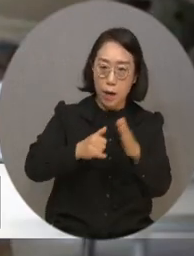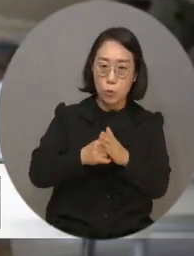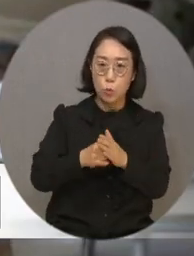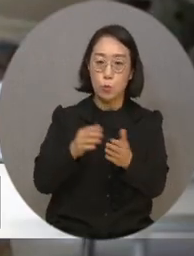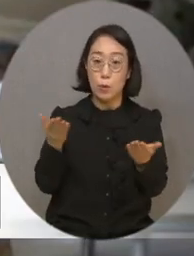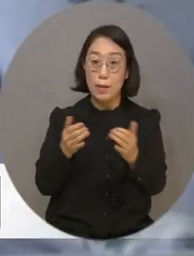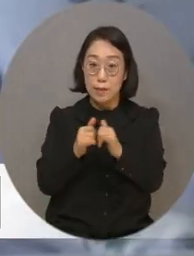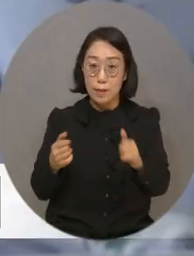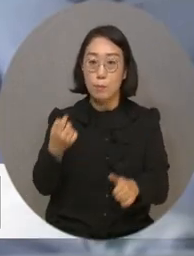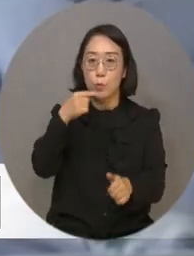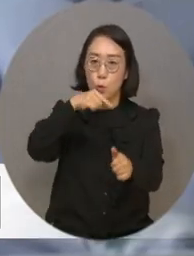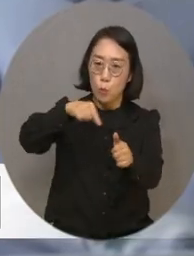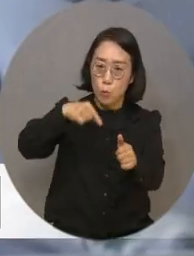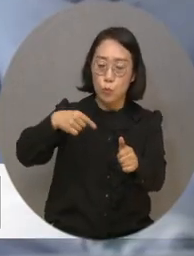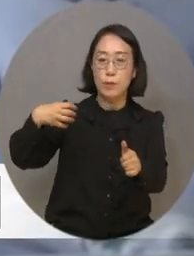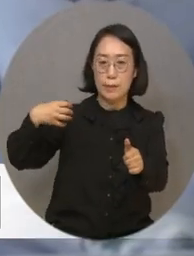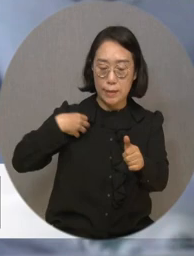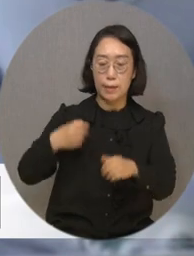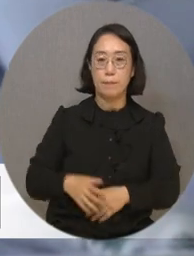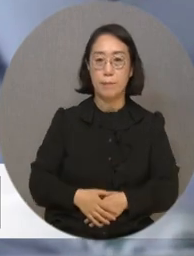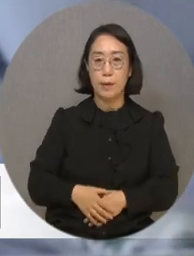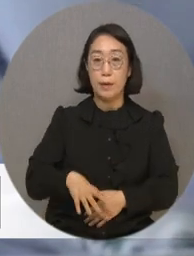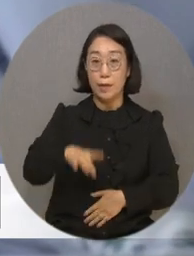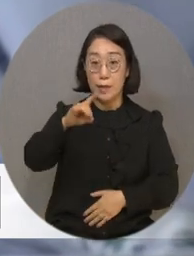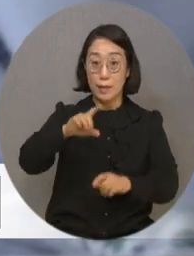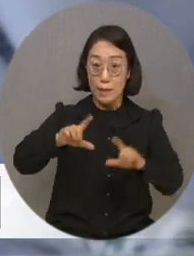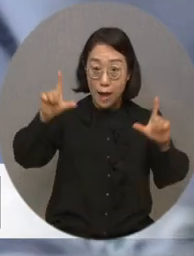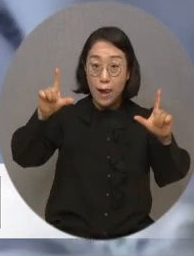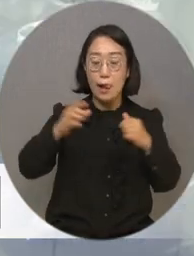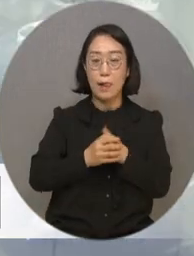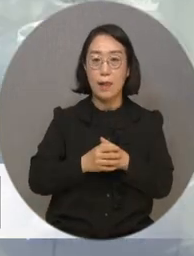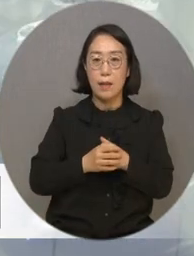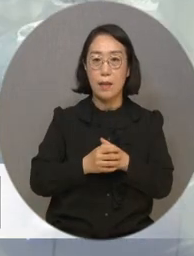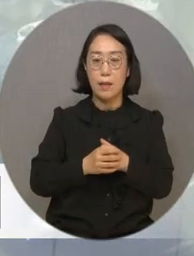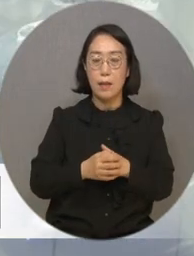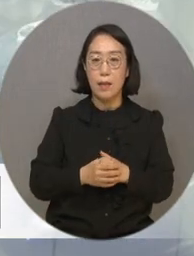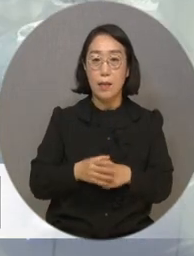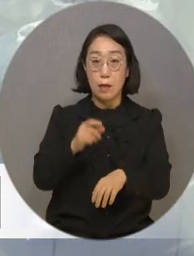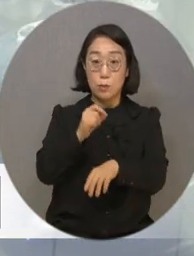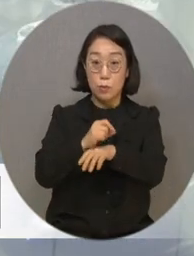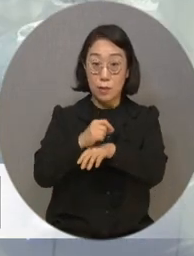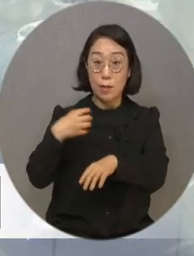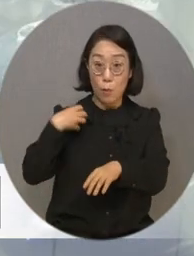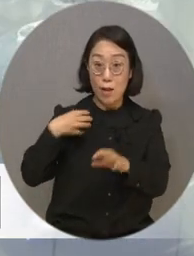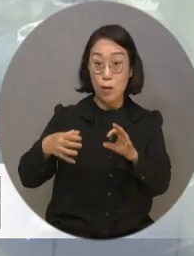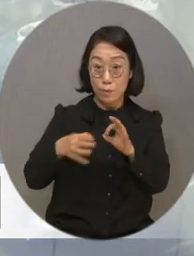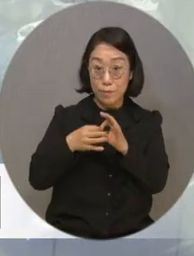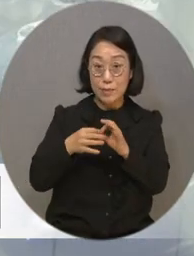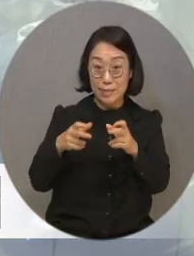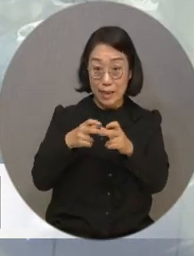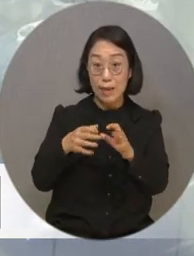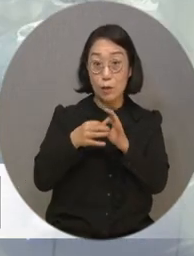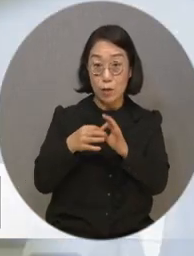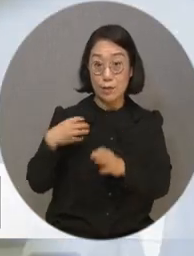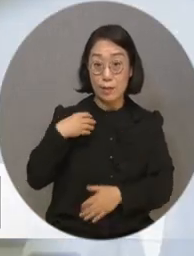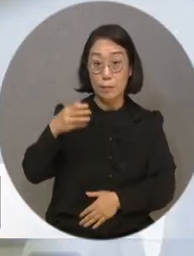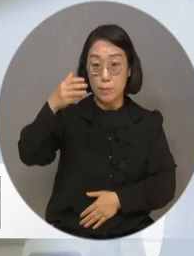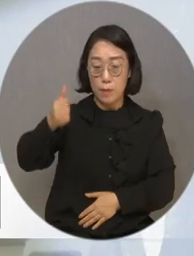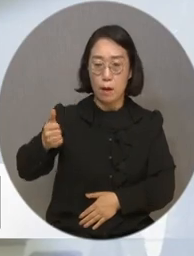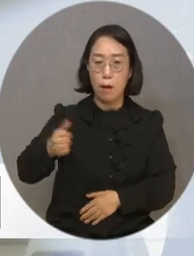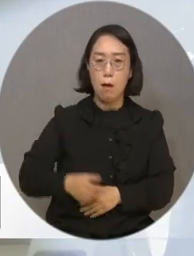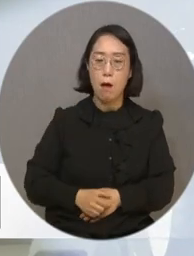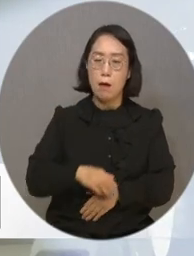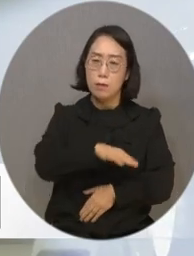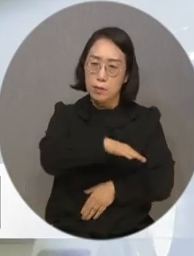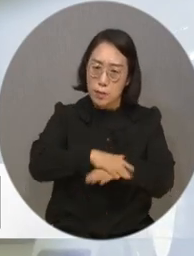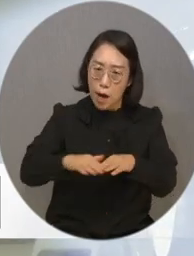업무를 수행합니다. 이날 개소식에서 보건복지부 연민석 장애인 정책국장은 지역센터가 역량을 충분히 발휘할